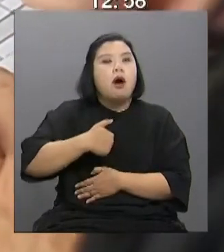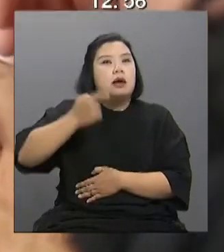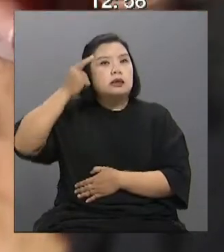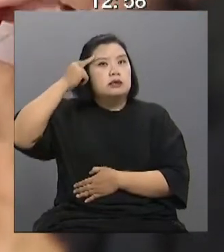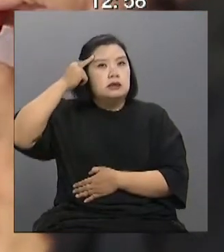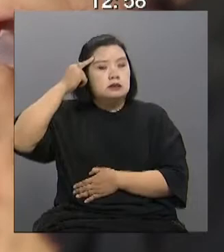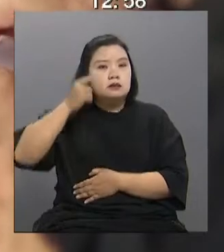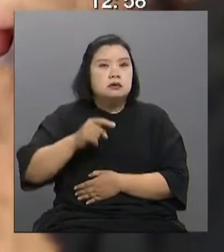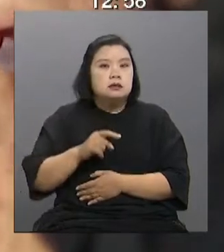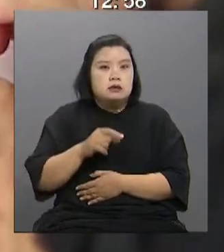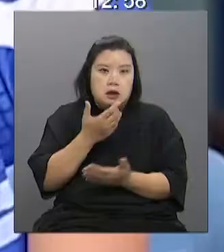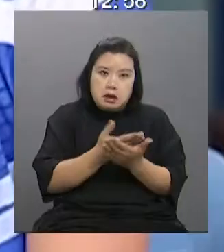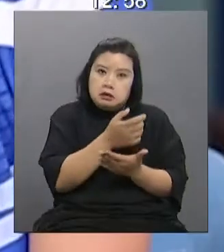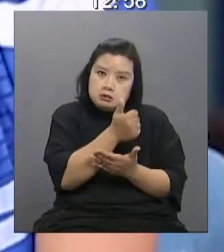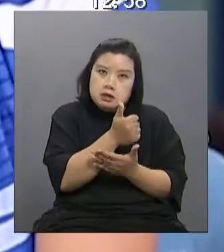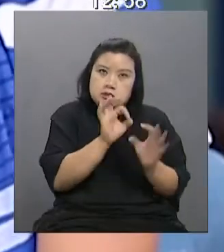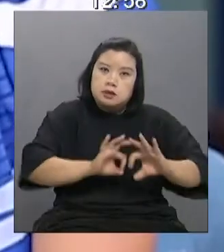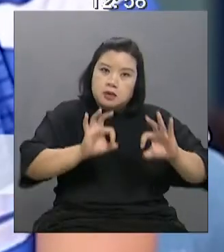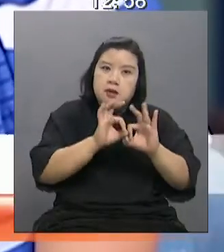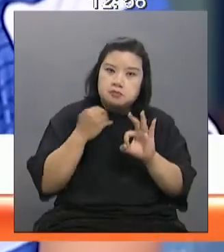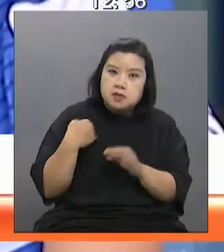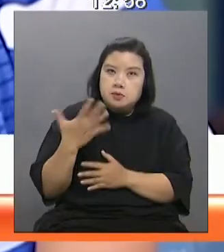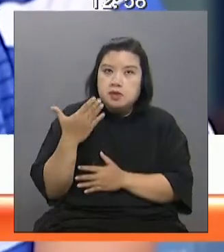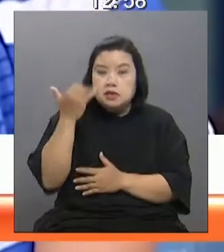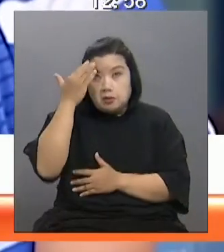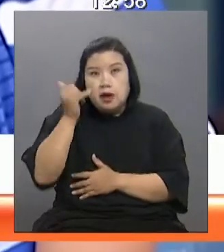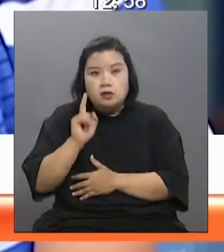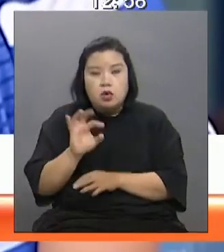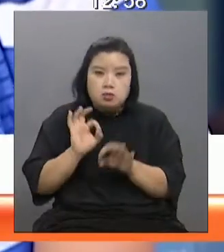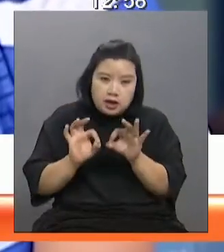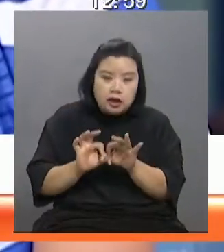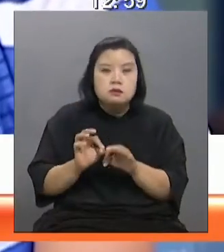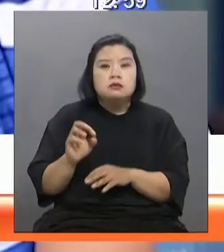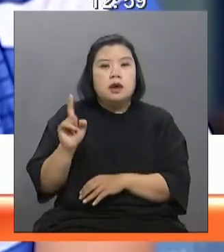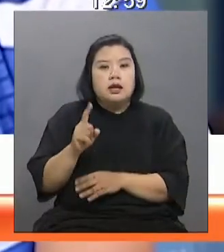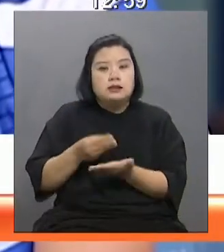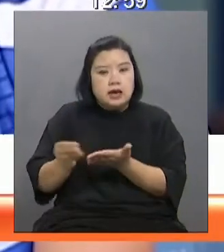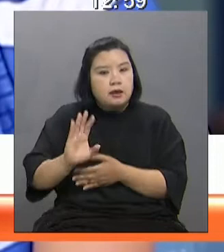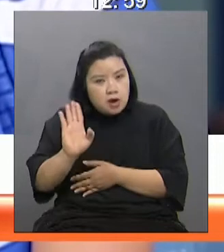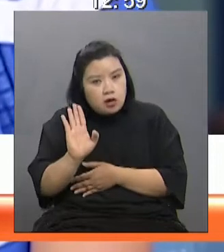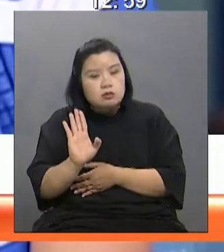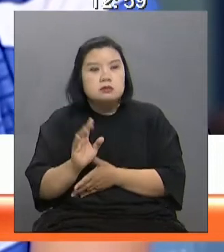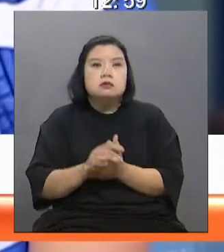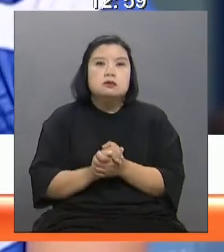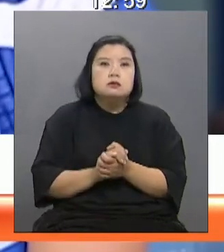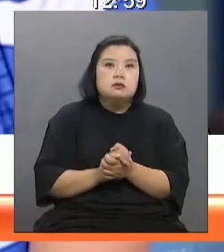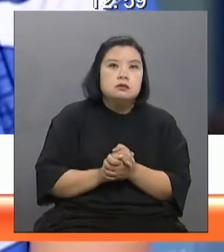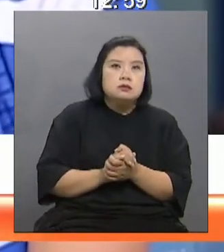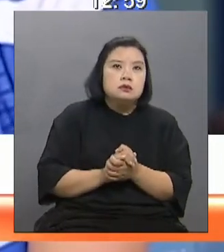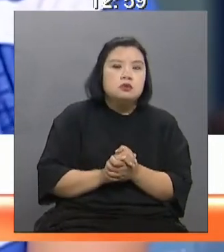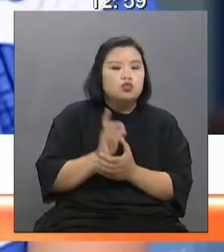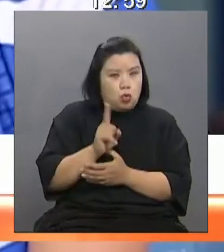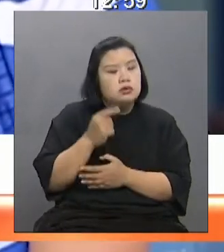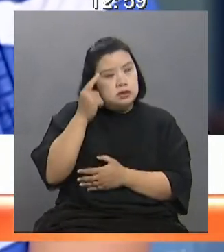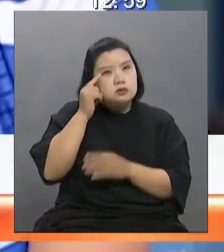มันสำคัญตัวไหนไม่สำคัญตัวไหนที่เราพอลดตัวไหนที่เราพอตัดออกนี่นะมันคือให้แต่ตั้งใจทำนะค